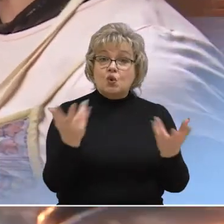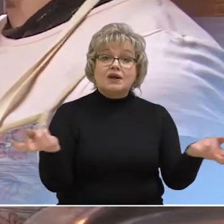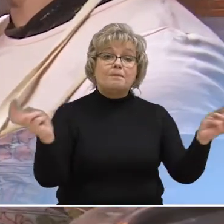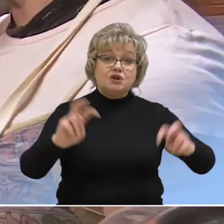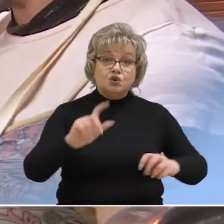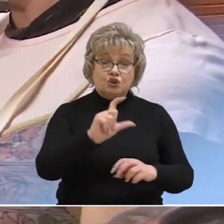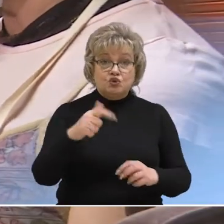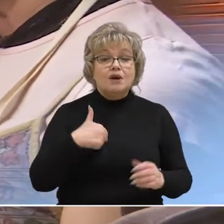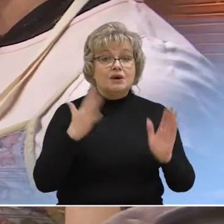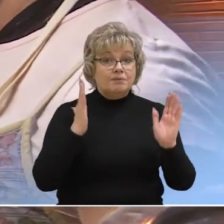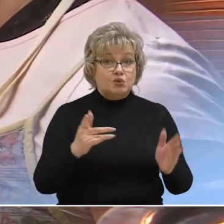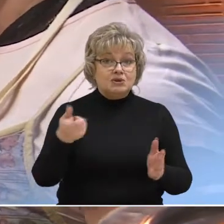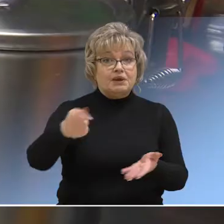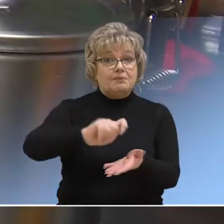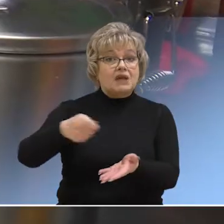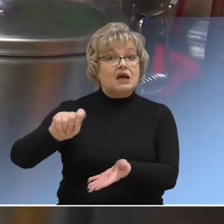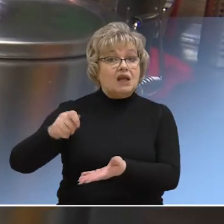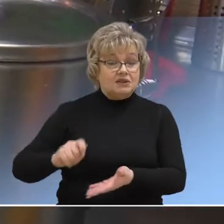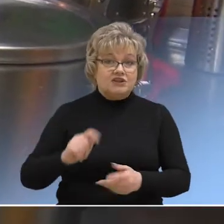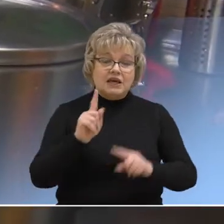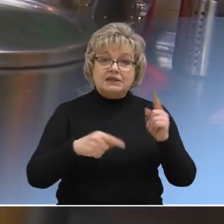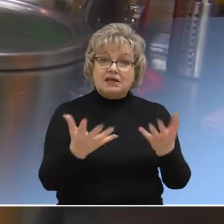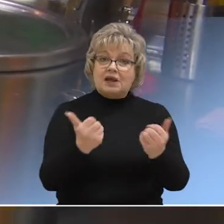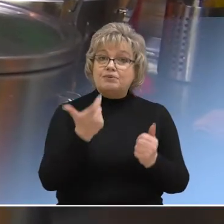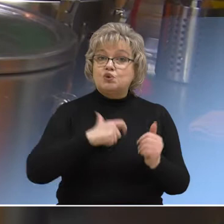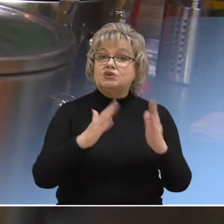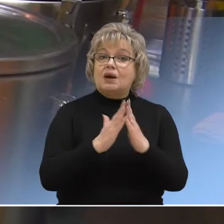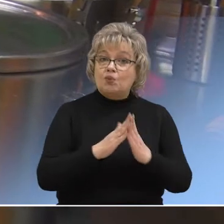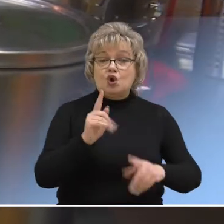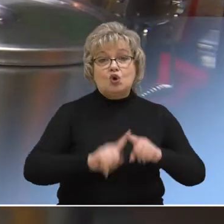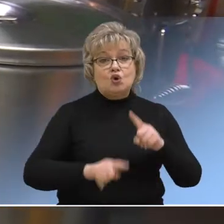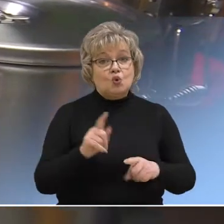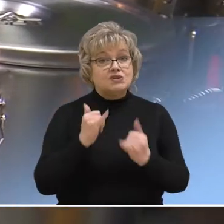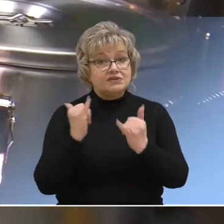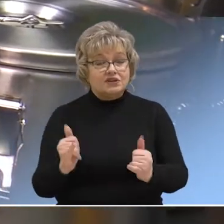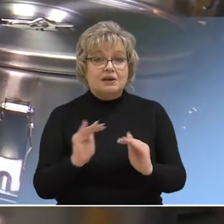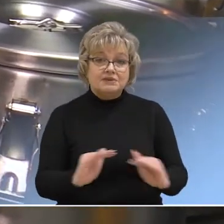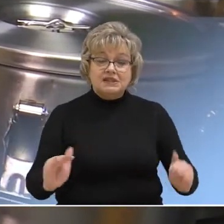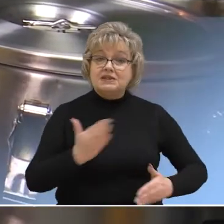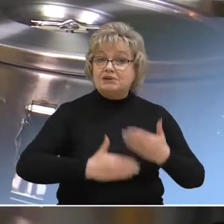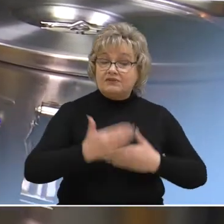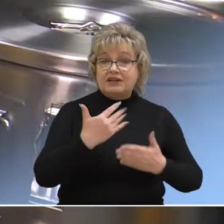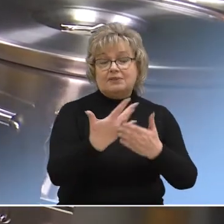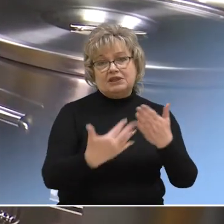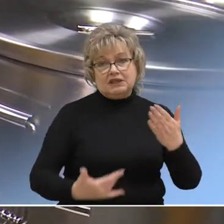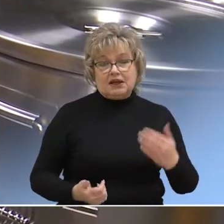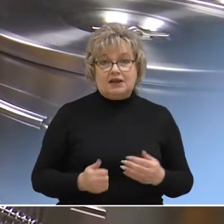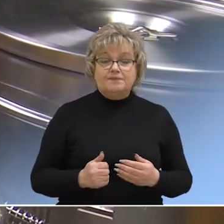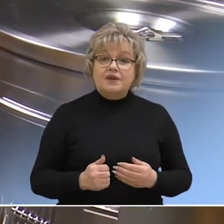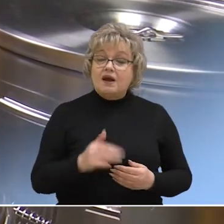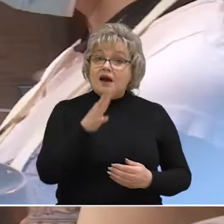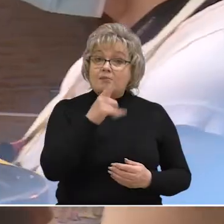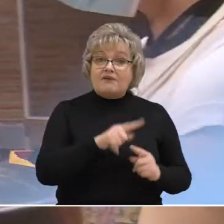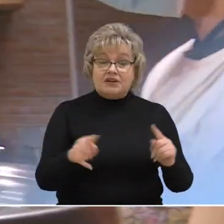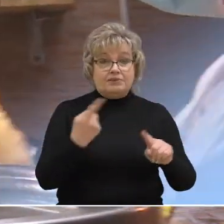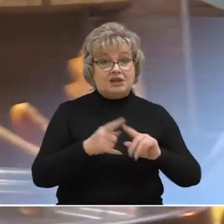придет людей, мы уже будем им накладывать. Иногда они берут домой себе, родственникам, там, детям, инвалидам и так далее. По времени